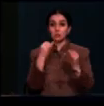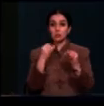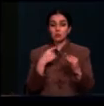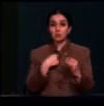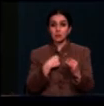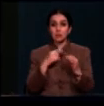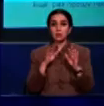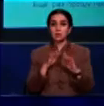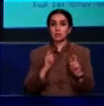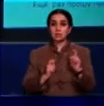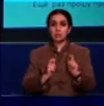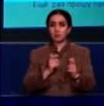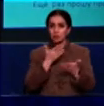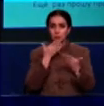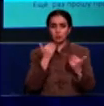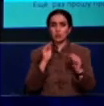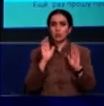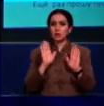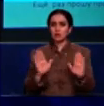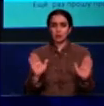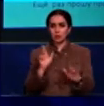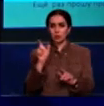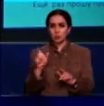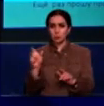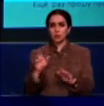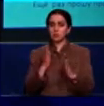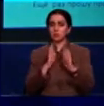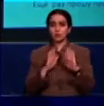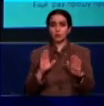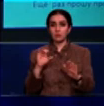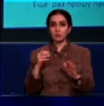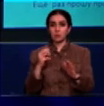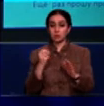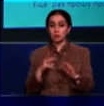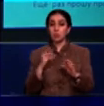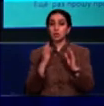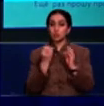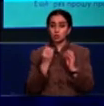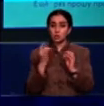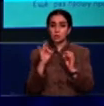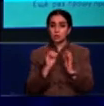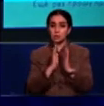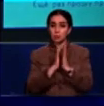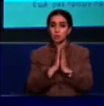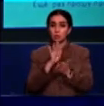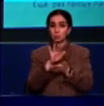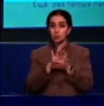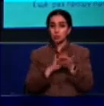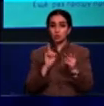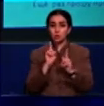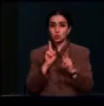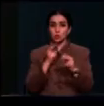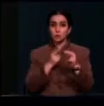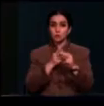даже зависти ни к людям, ни к вещам. Еще раз прошу прощения, что обеспокоил